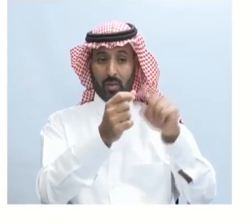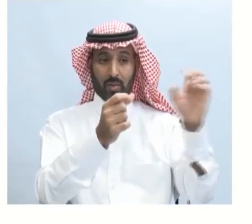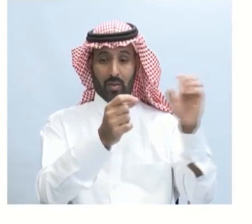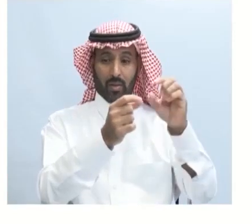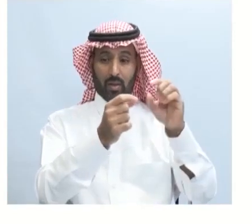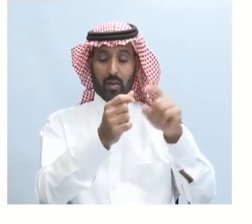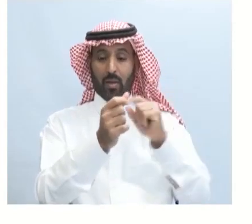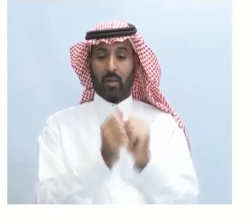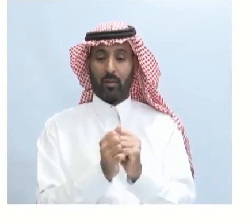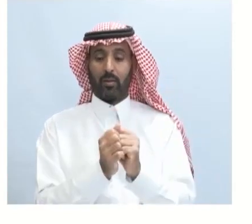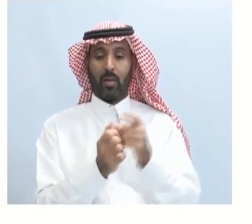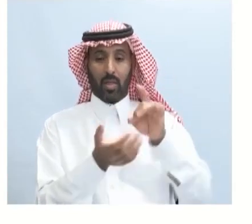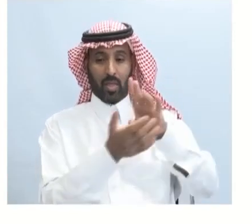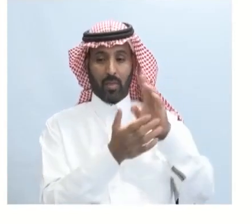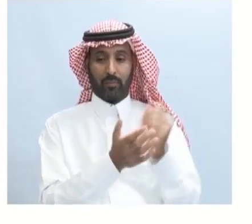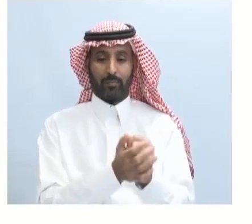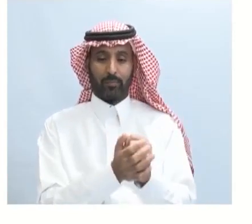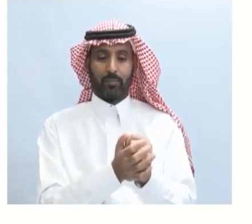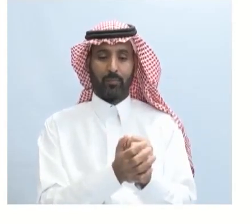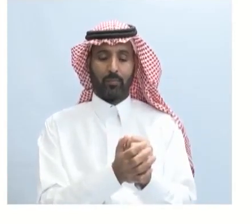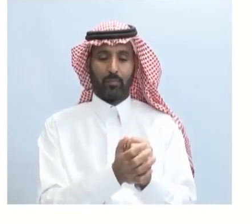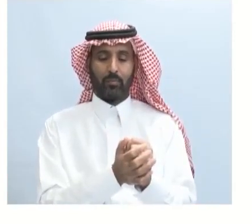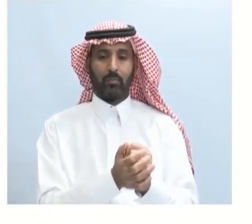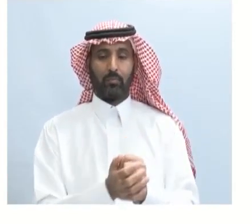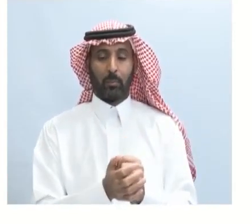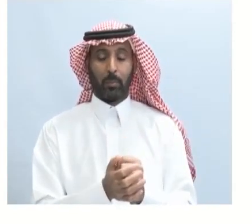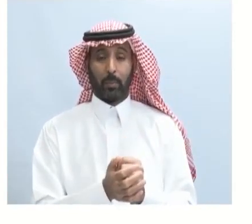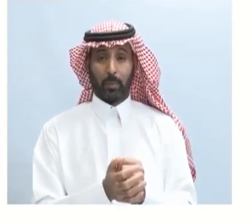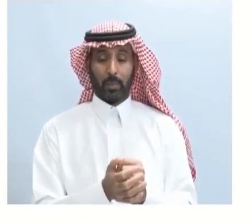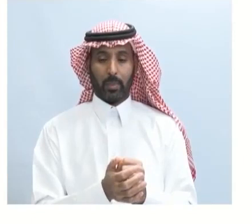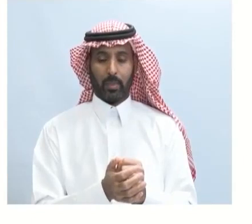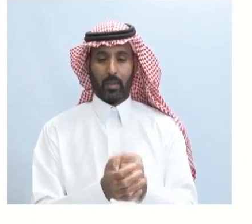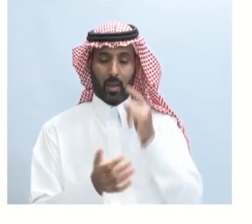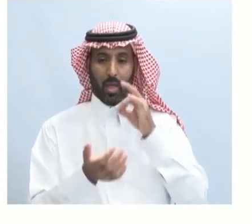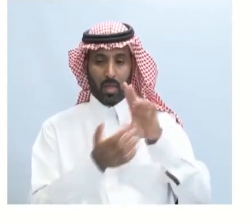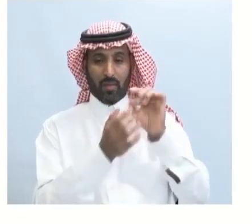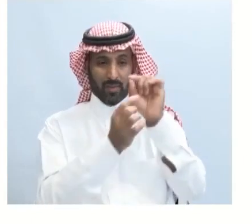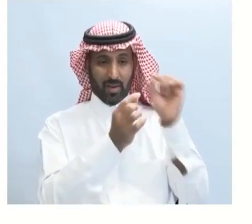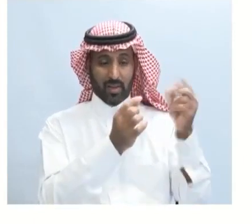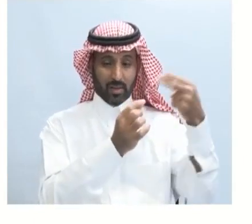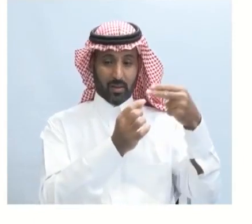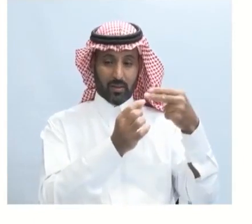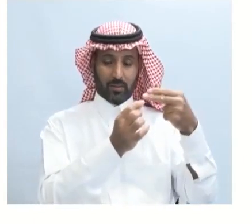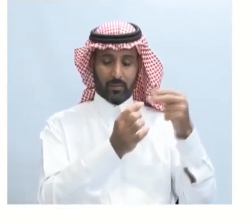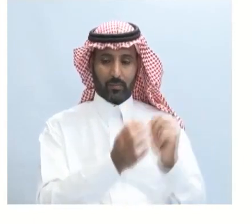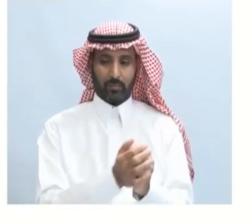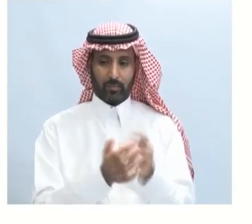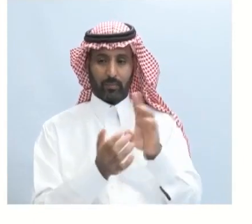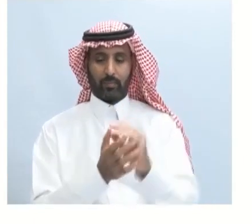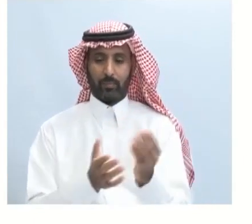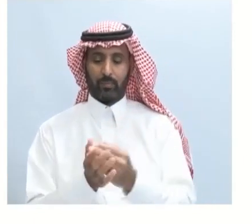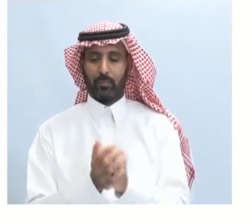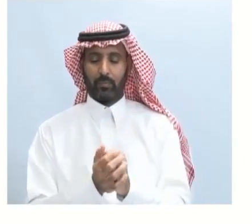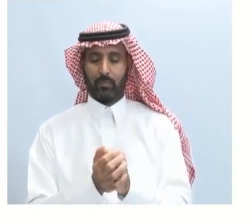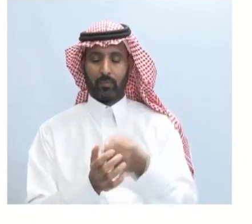متجاوره اذا ساقول حذف هو الحذف حذف ذرات الهيدروجين حذف ذرات الهيدروجين اذا